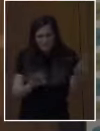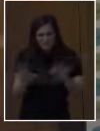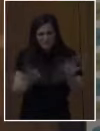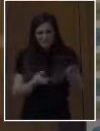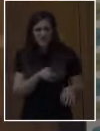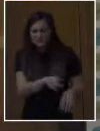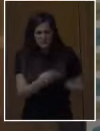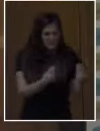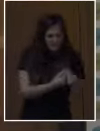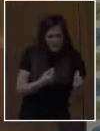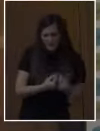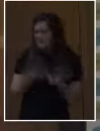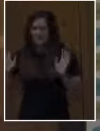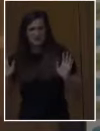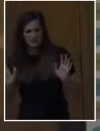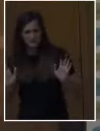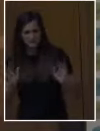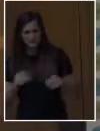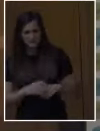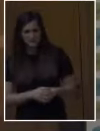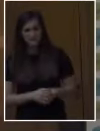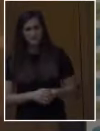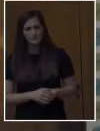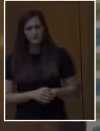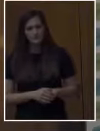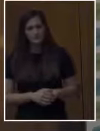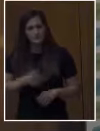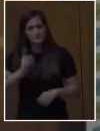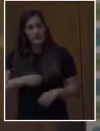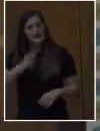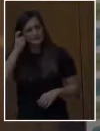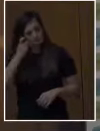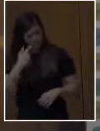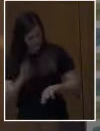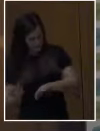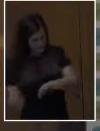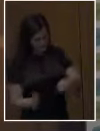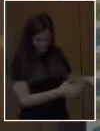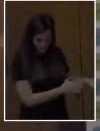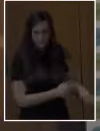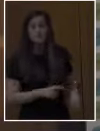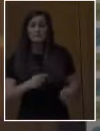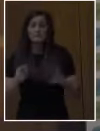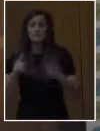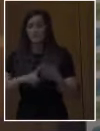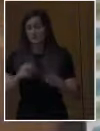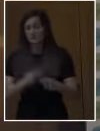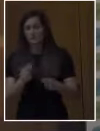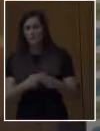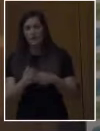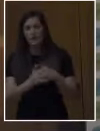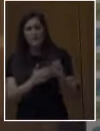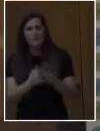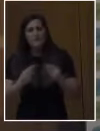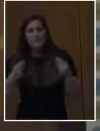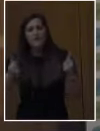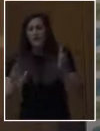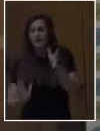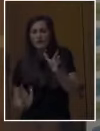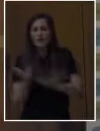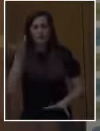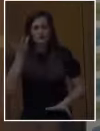λιγότερο κατάλληλο. Να φύγω από την κριτική ικανότητα και να περάσω στη δημιουργικότητα. Να πάρω τα πράγματα αυτά, τα οποία εγώ